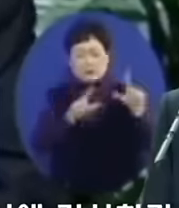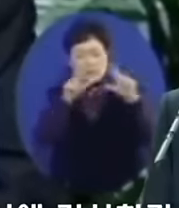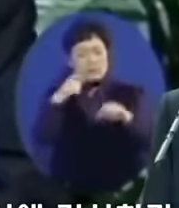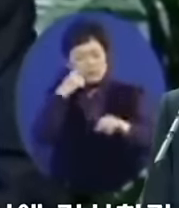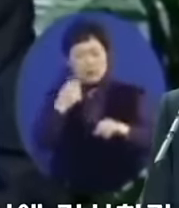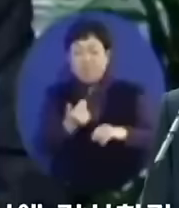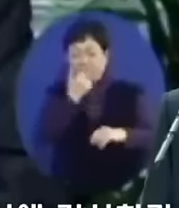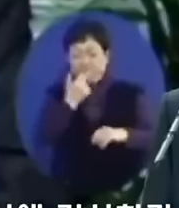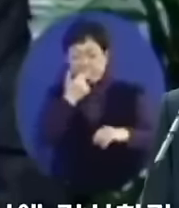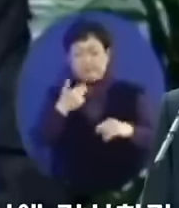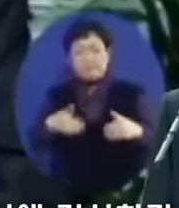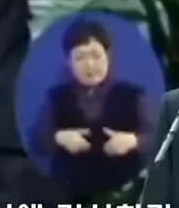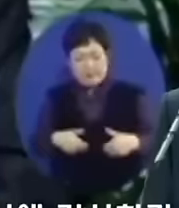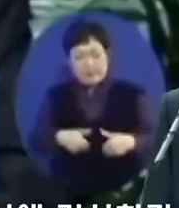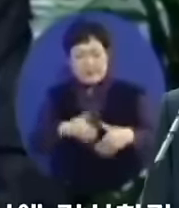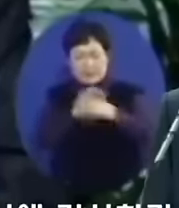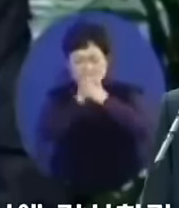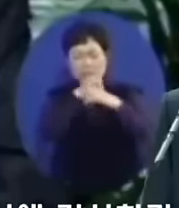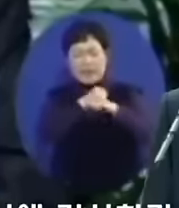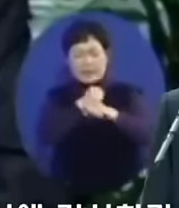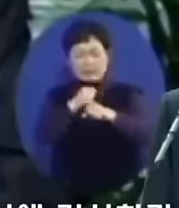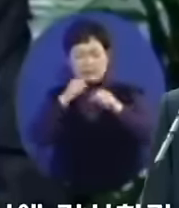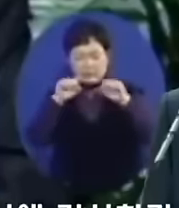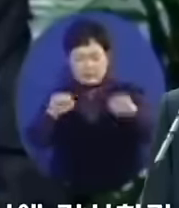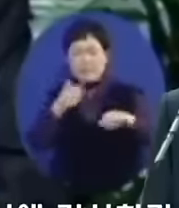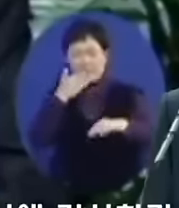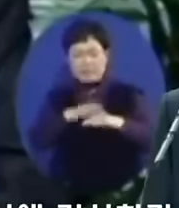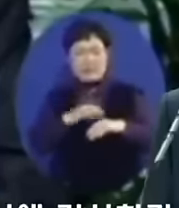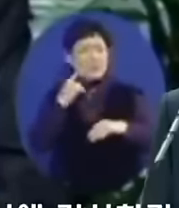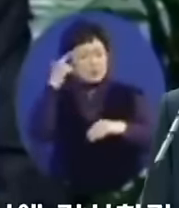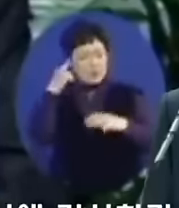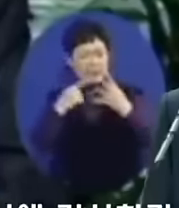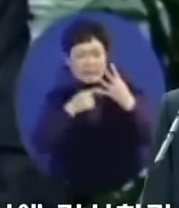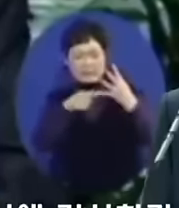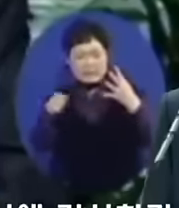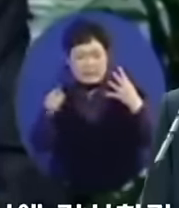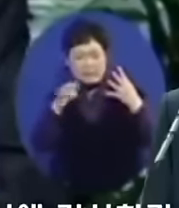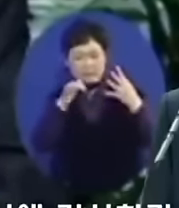것입니다. 기도를 해야 살아요. 한국의 목사 4명 중 3명이